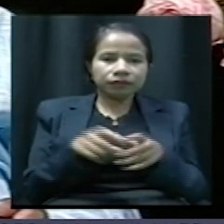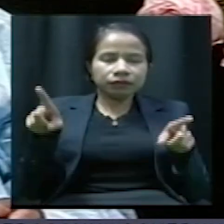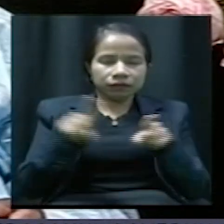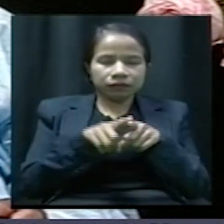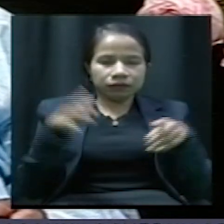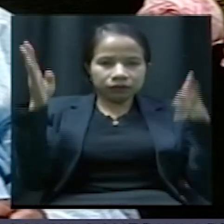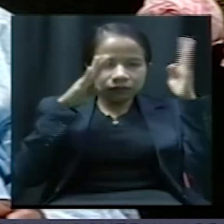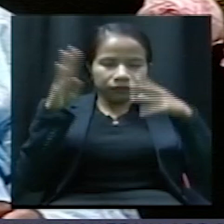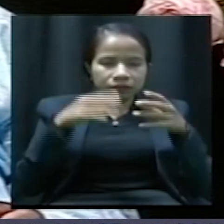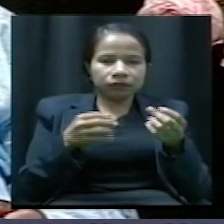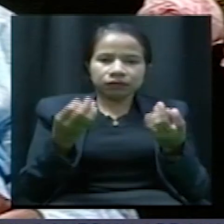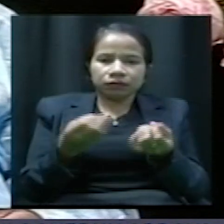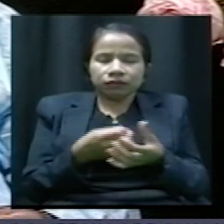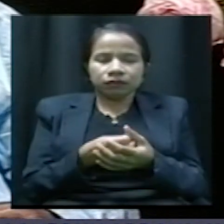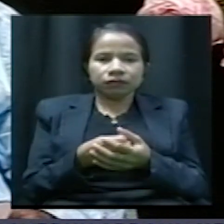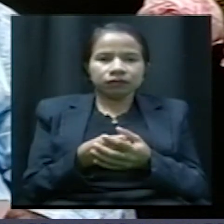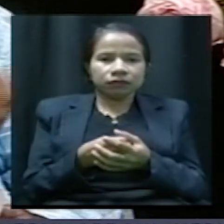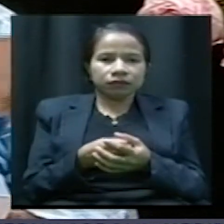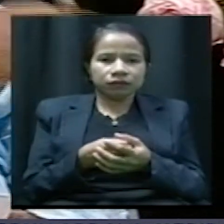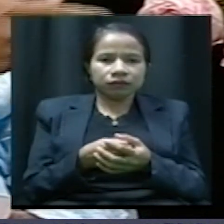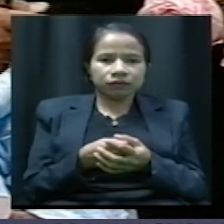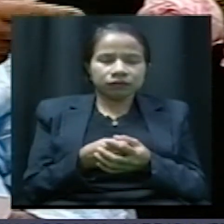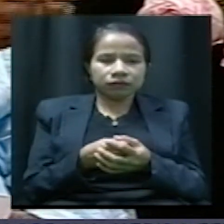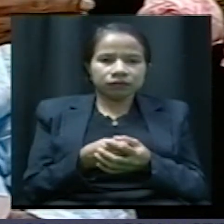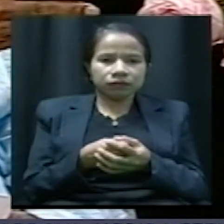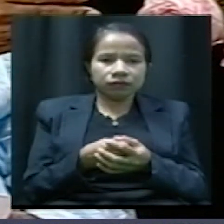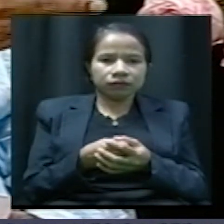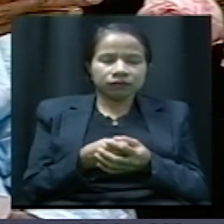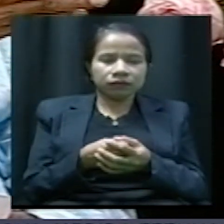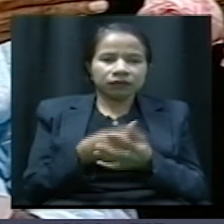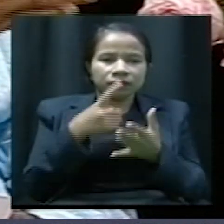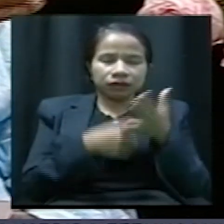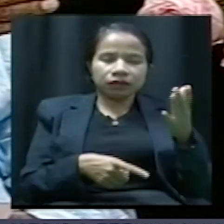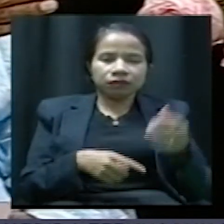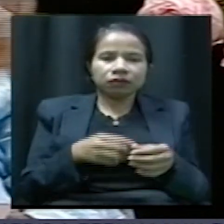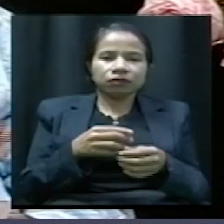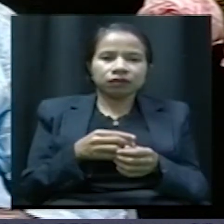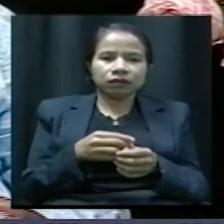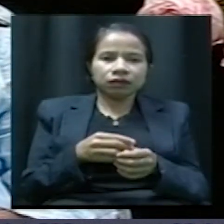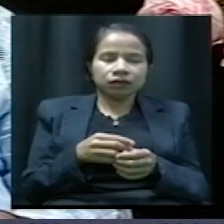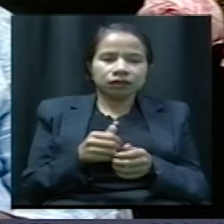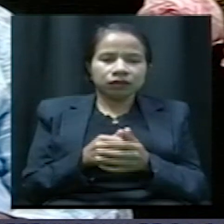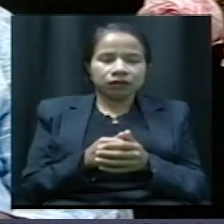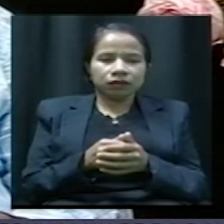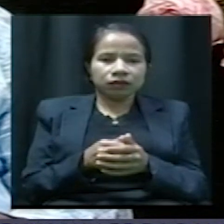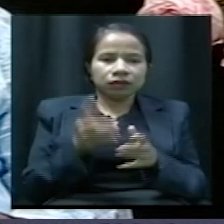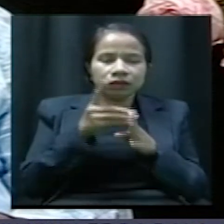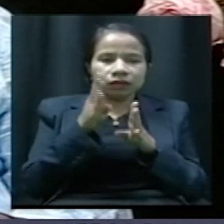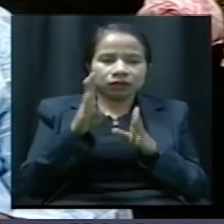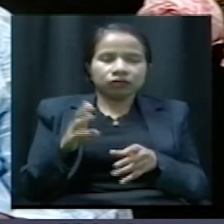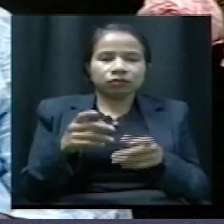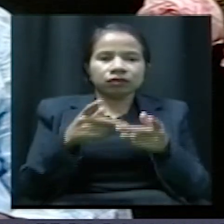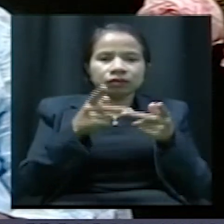preocupasi ne sirah fo hato me ami depois ansan los sira mag direktur sentro tibar kuliah ne mas los